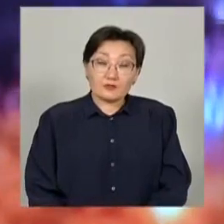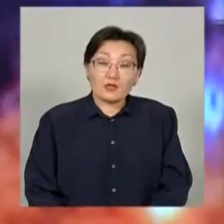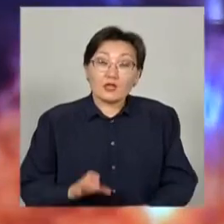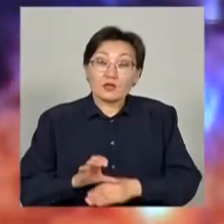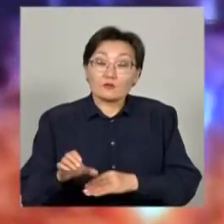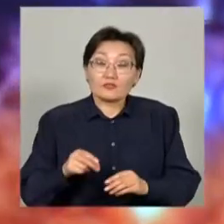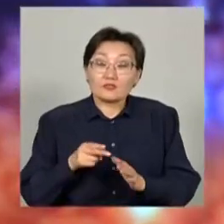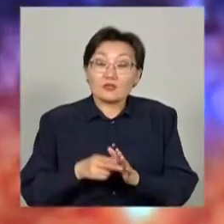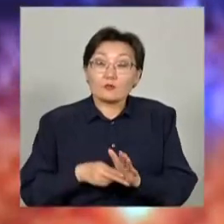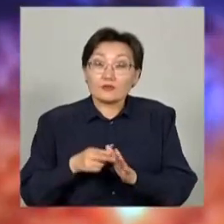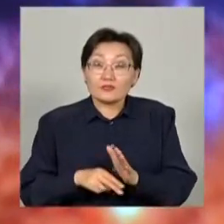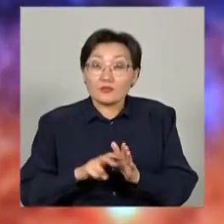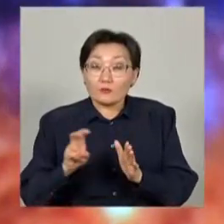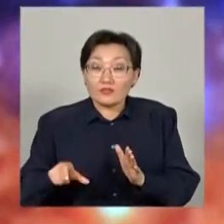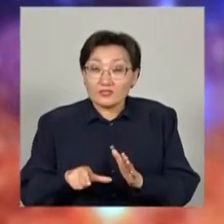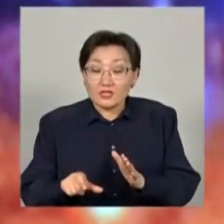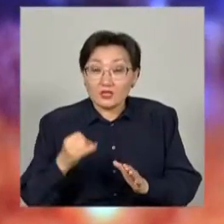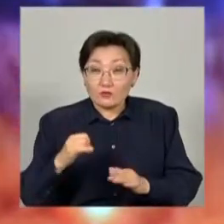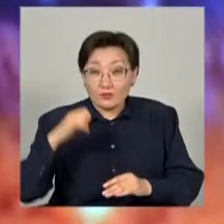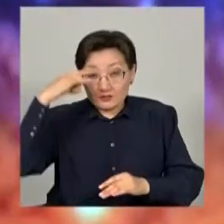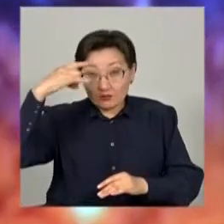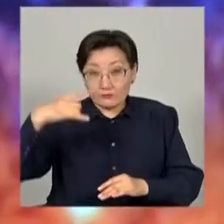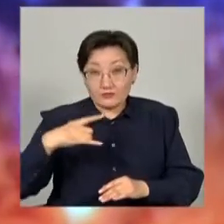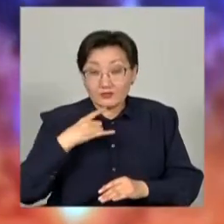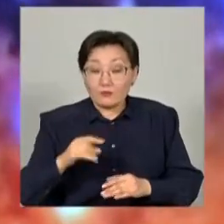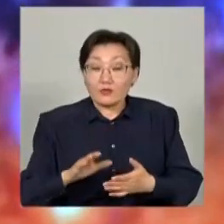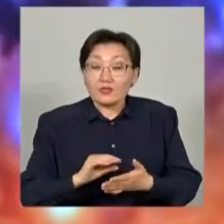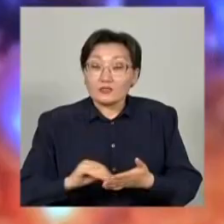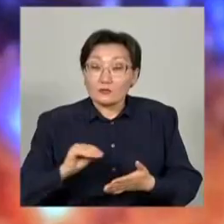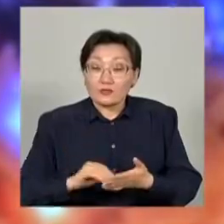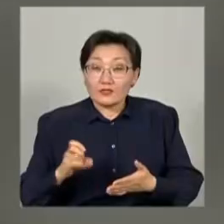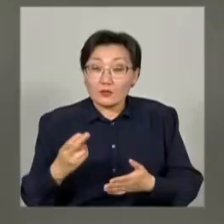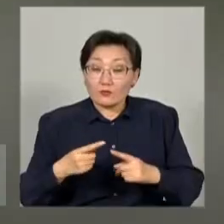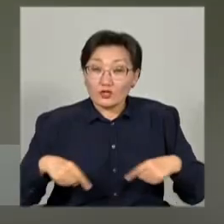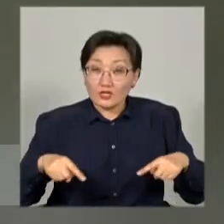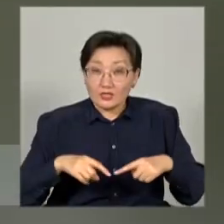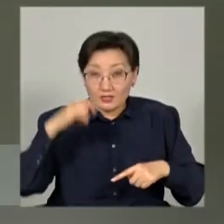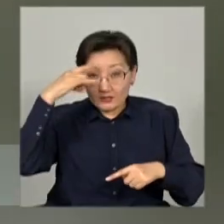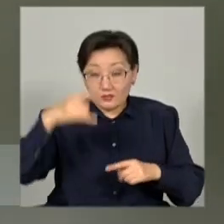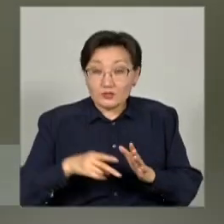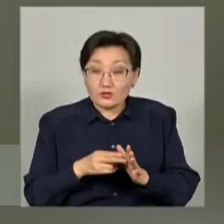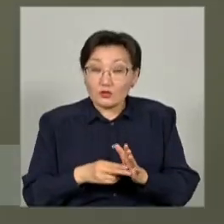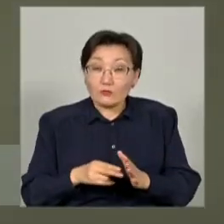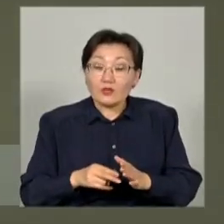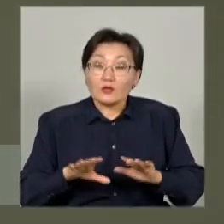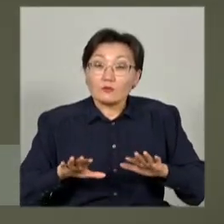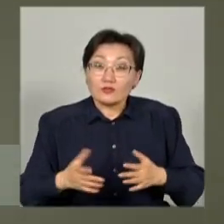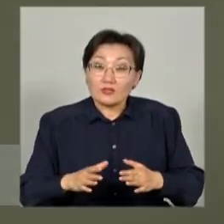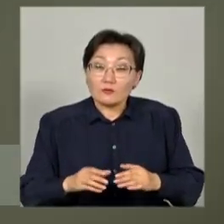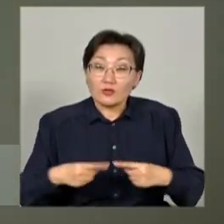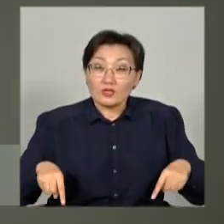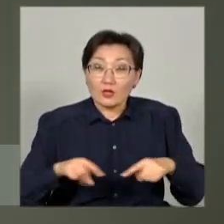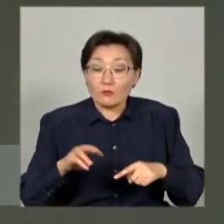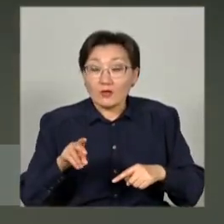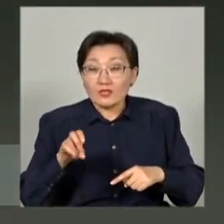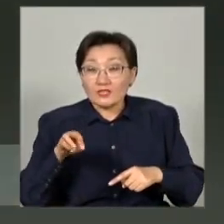Товарный поезд сошел с рельсов на юге Казахстана. По информации пресс-службы нацкомпании «Казахстан Теміржол», инцидент произошел на станции